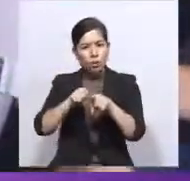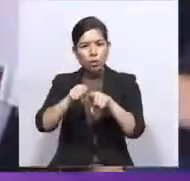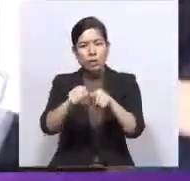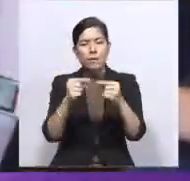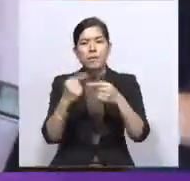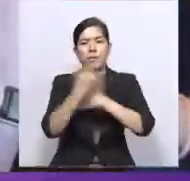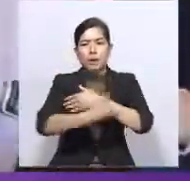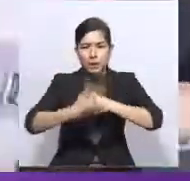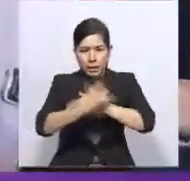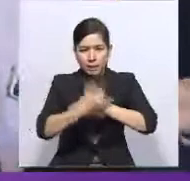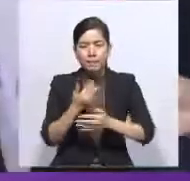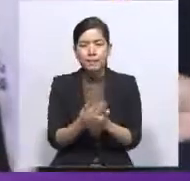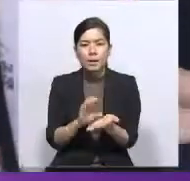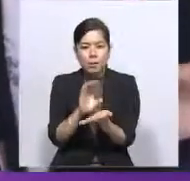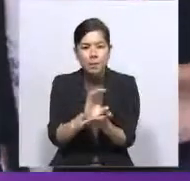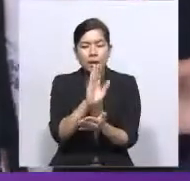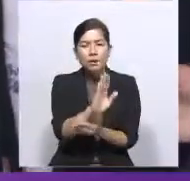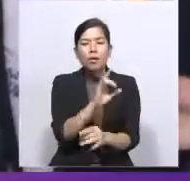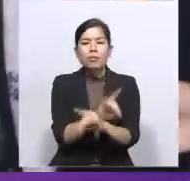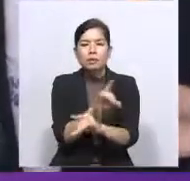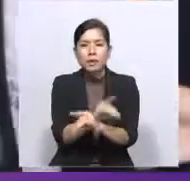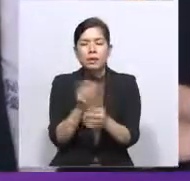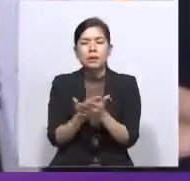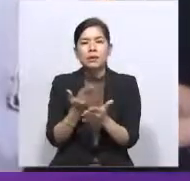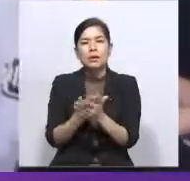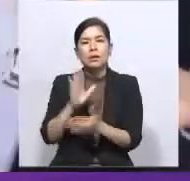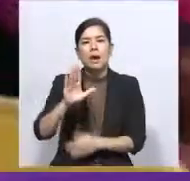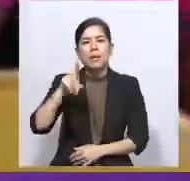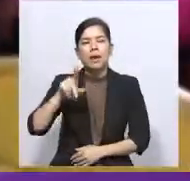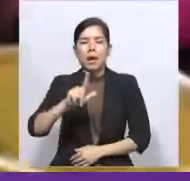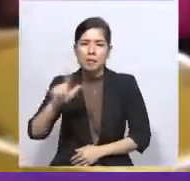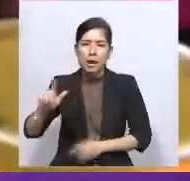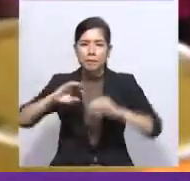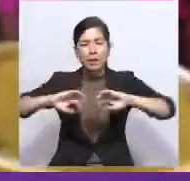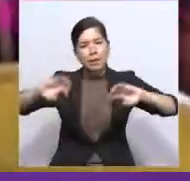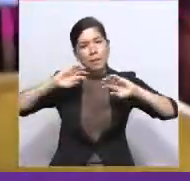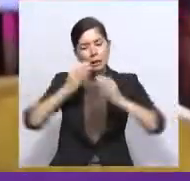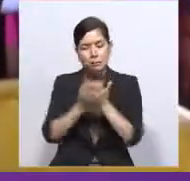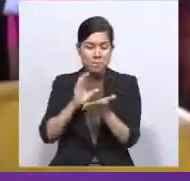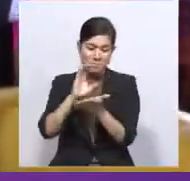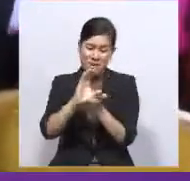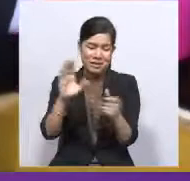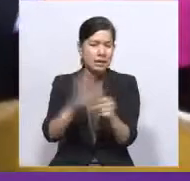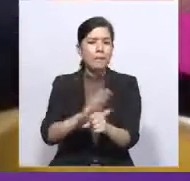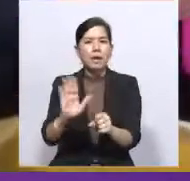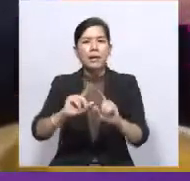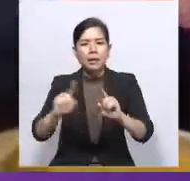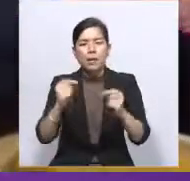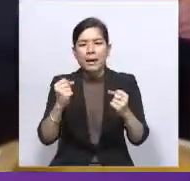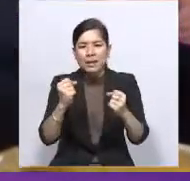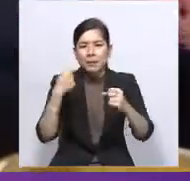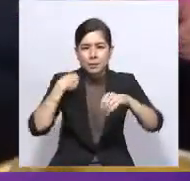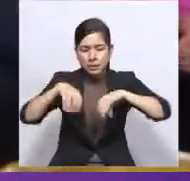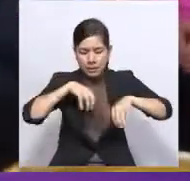ำหรับงบประมาณที่จังหวัดเพชรบุรีขอมาประมาณ 5,000 ล้านบาทรัฐบาลไม่สามารถให้ได้ทั้งหมดแต่จะพยายามจัดสรรงบประม